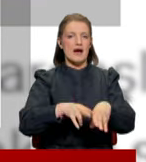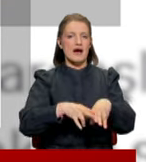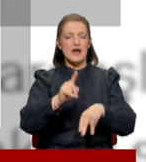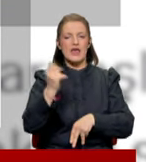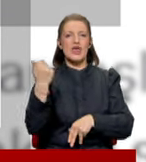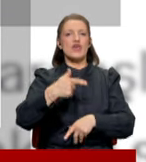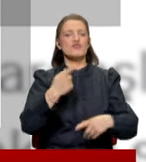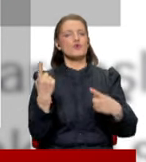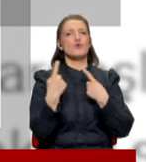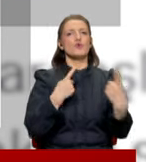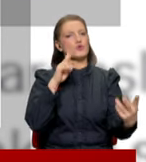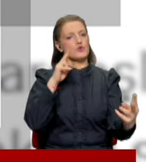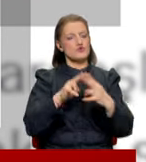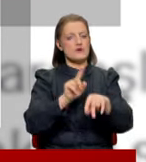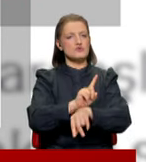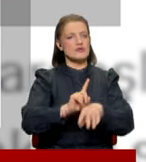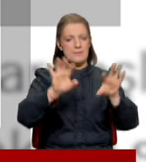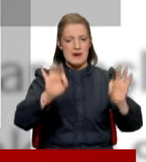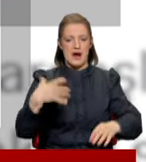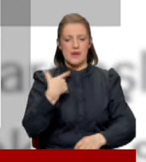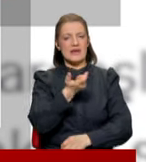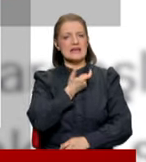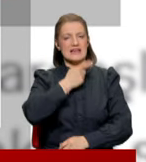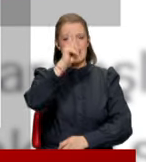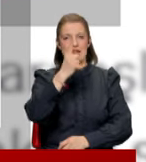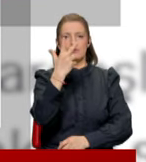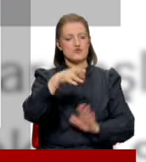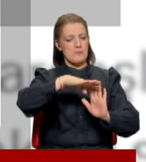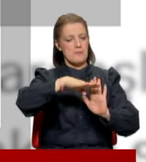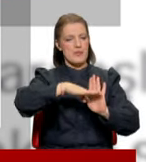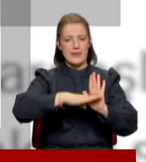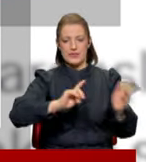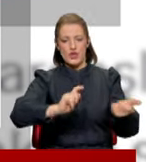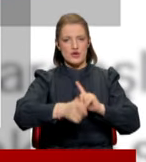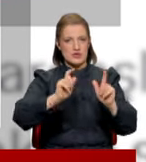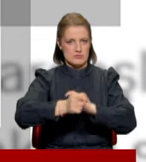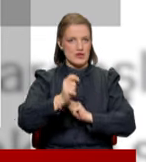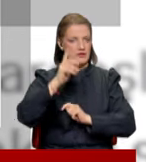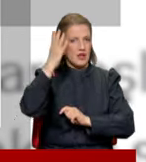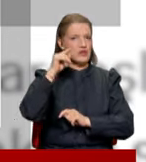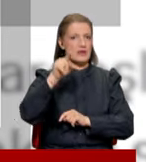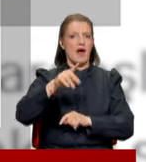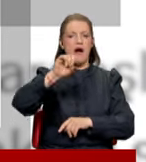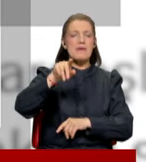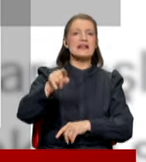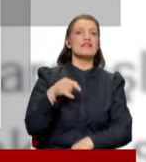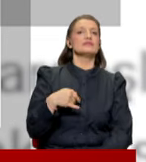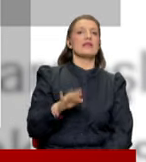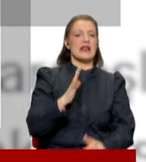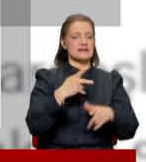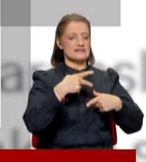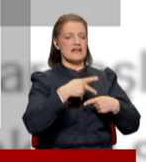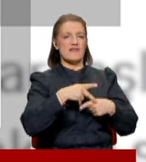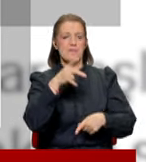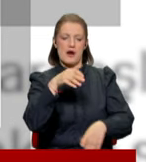ikinc müzakere sürecini başlatacağı Anayasamızın ilk üç maddesini değiştirmeye çalışacağı Anlaşılan AK Parti'ye değil Zafer